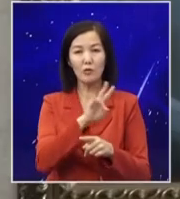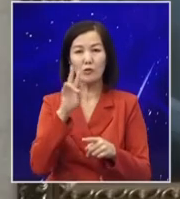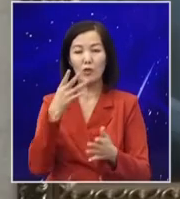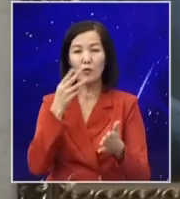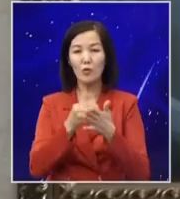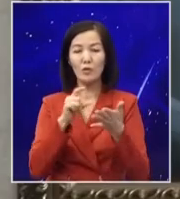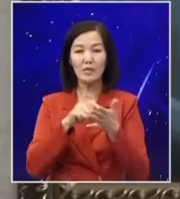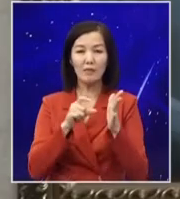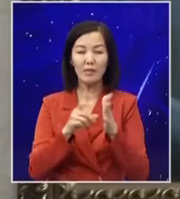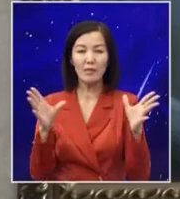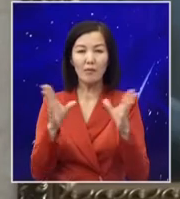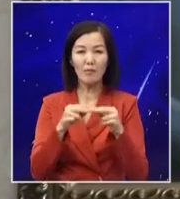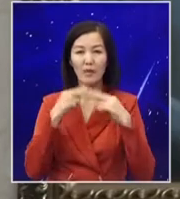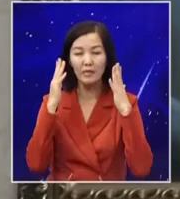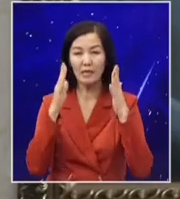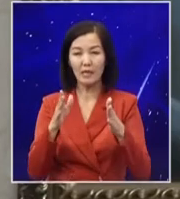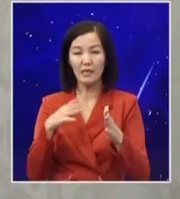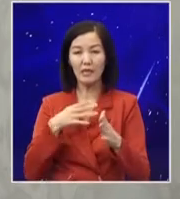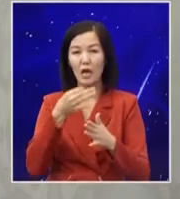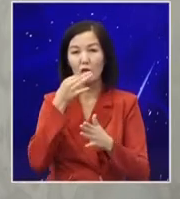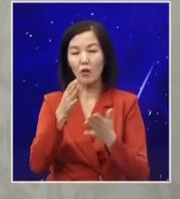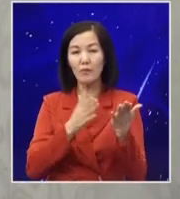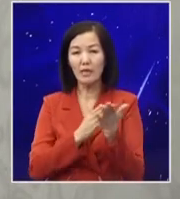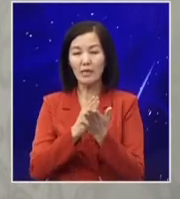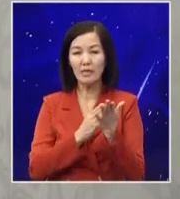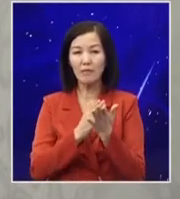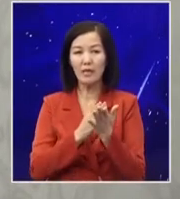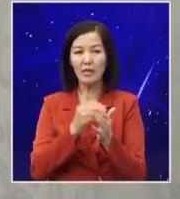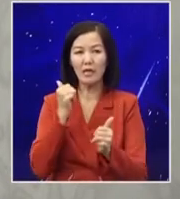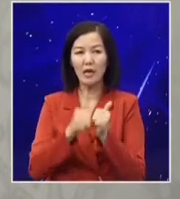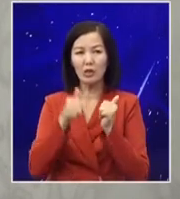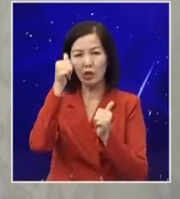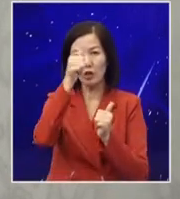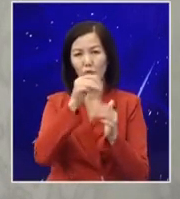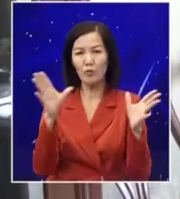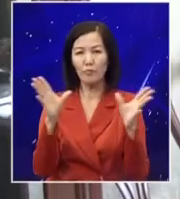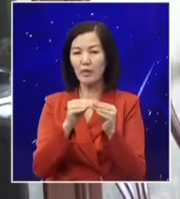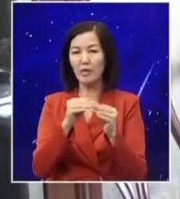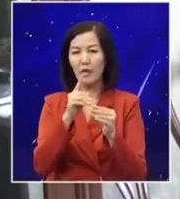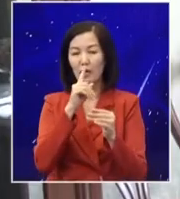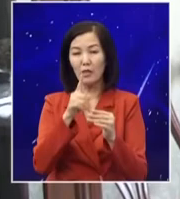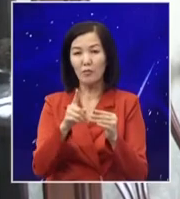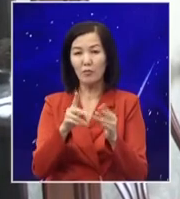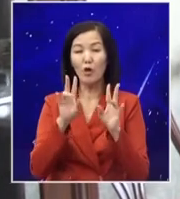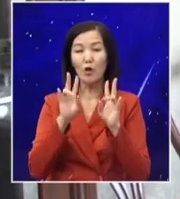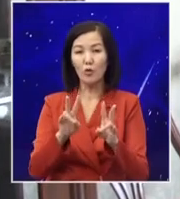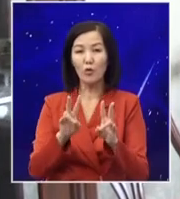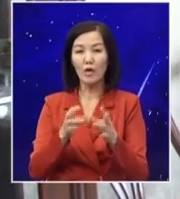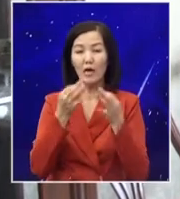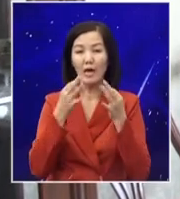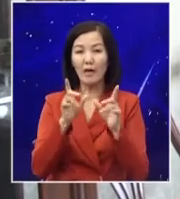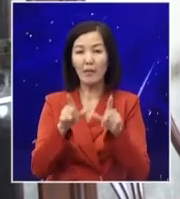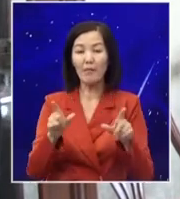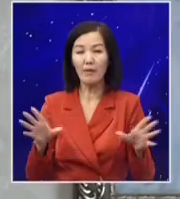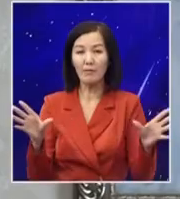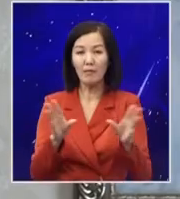сыныптастарын назардан тыс қалдырған емес. Әрине, жауапты қызметті қайырып жыл сайын орталарында бола бермейді. Десе де өзгеде қарапайым жандар